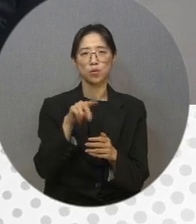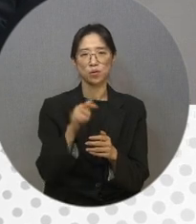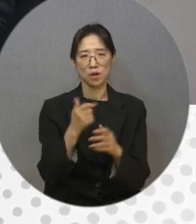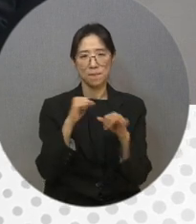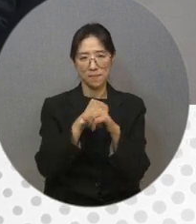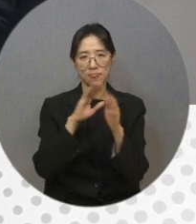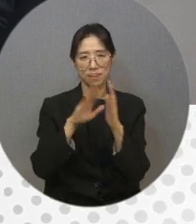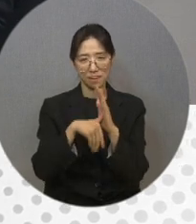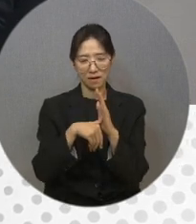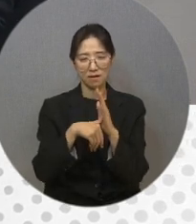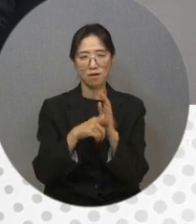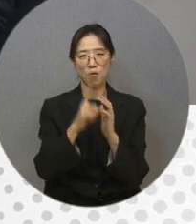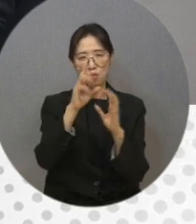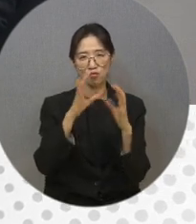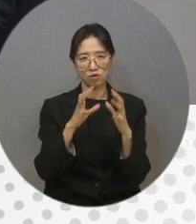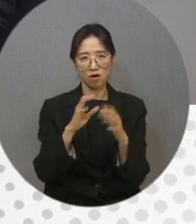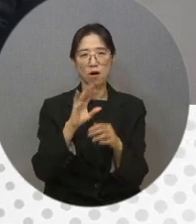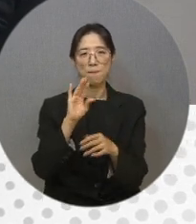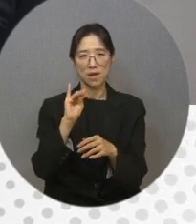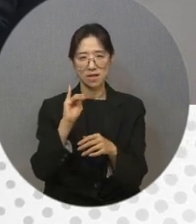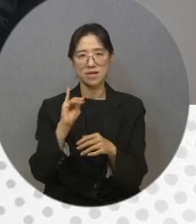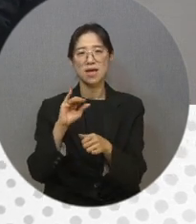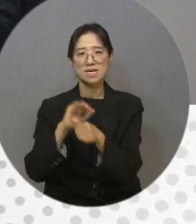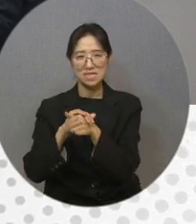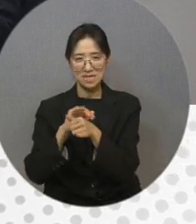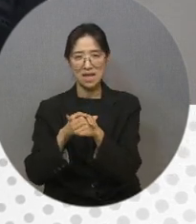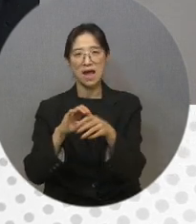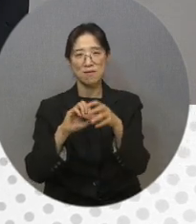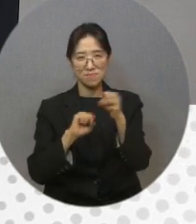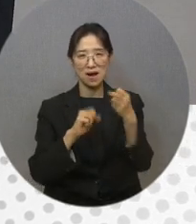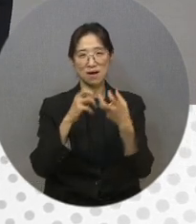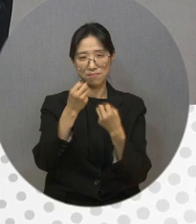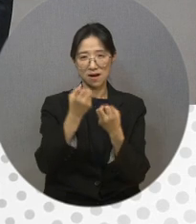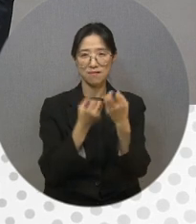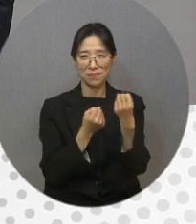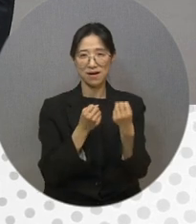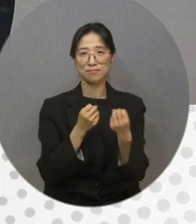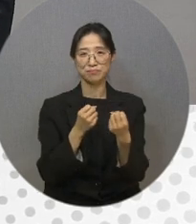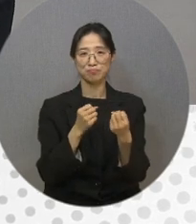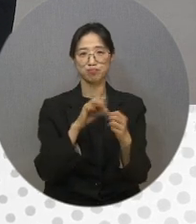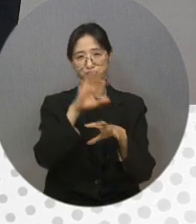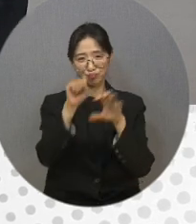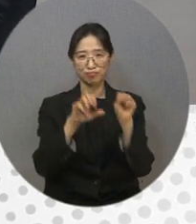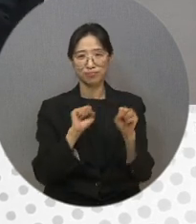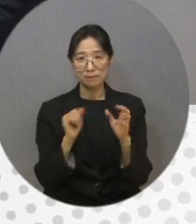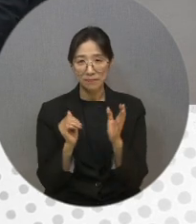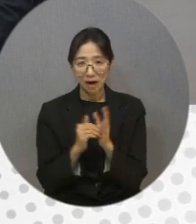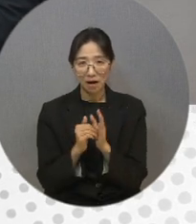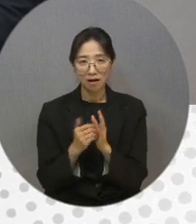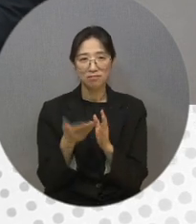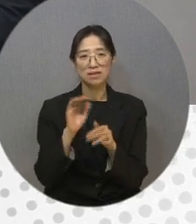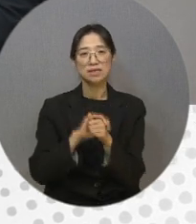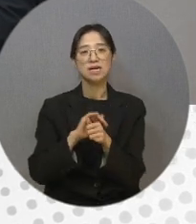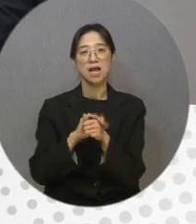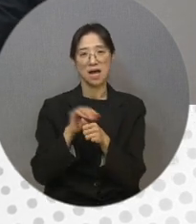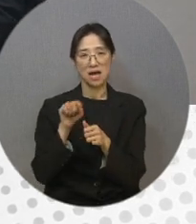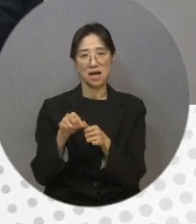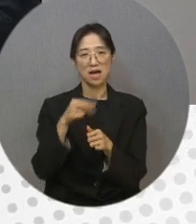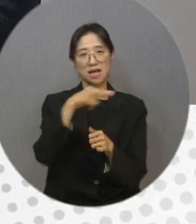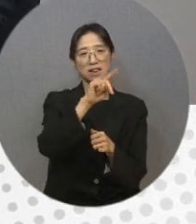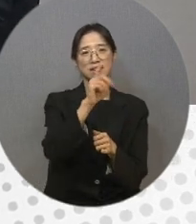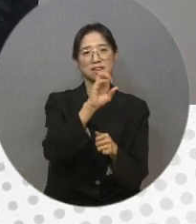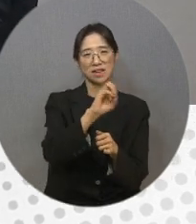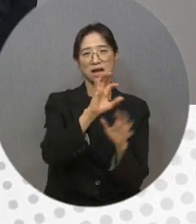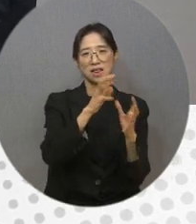때 고구려와 백제와 신라로 분리돼서 다시 차지하게 됐거든요. 그런데 신라가